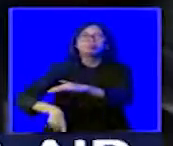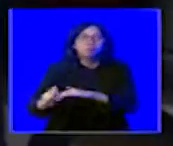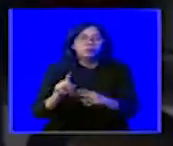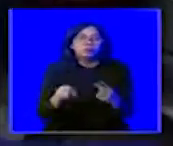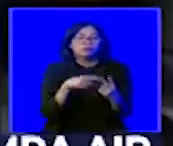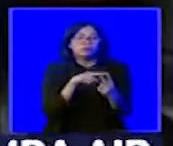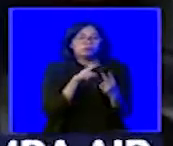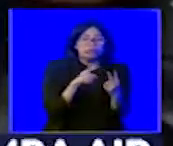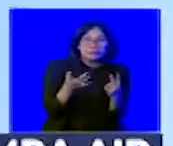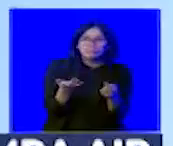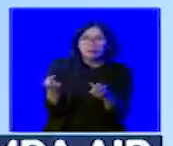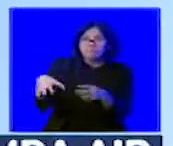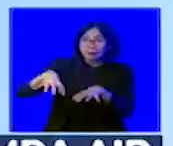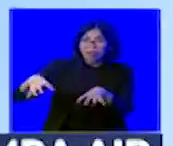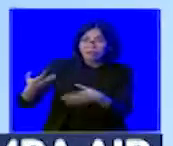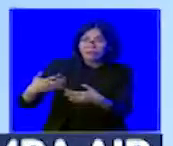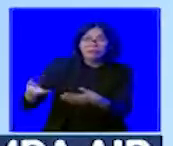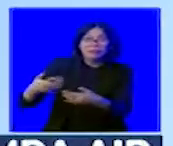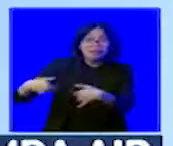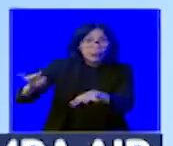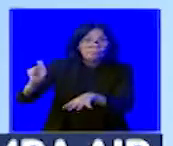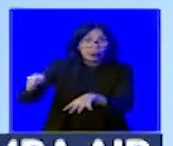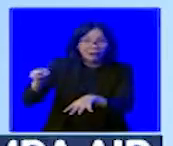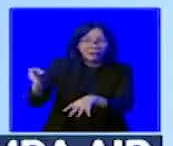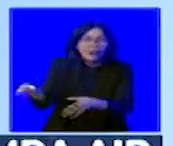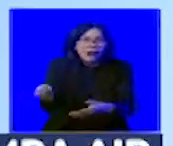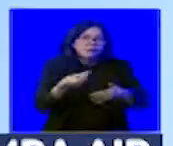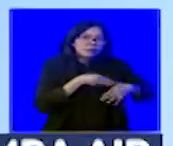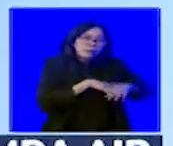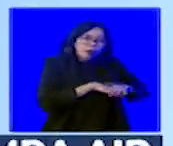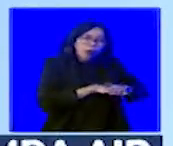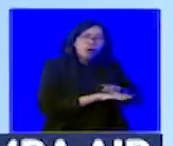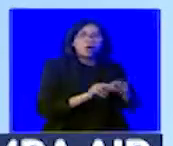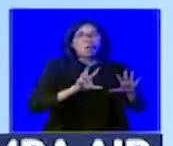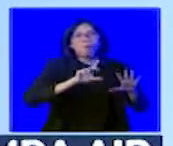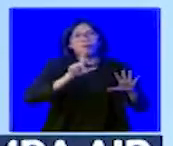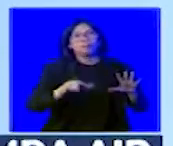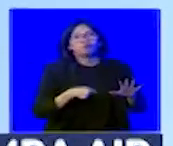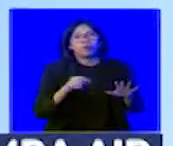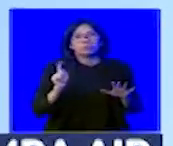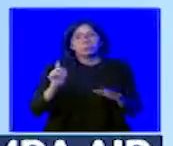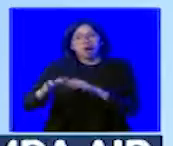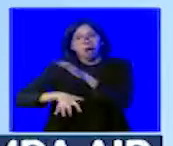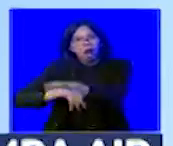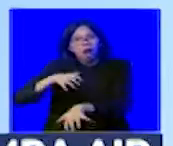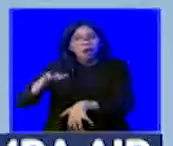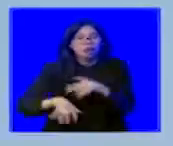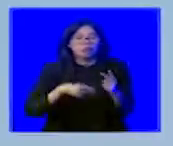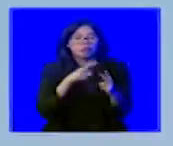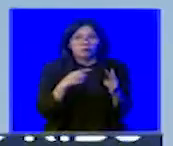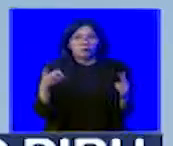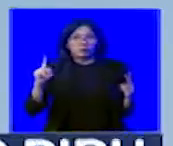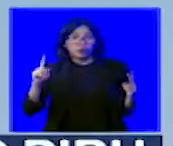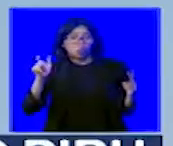menyimpan pompa tersebut setiap selesai digunakan Chai Changpan selama 8 bulan proses penggalian. Sebagai imbalan, keduanya